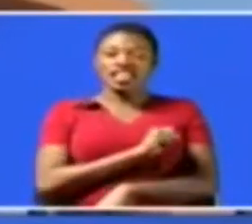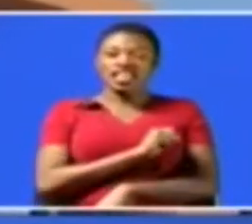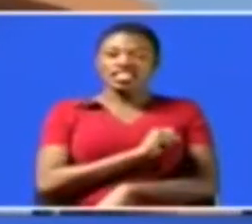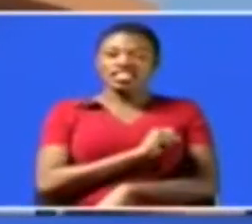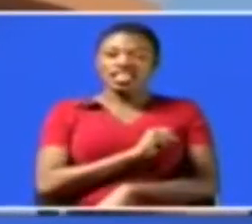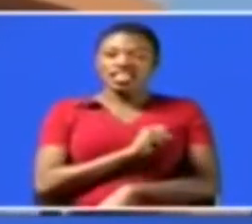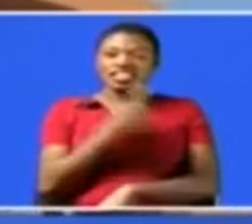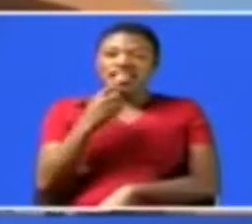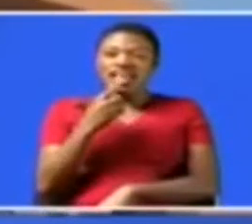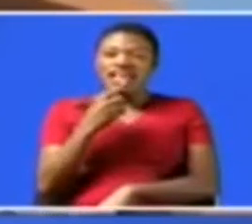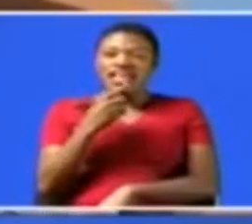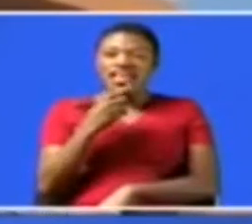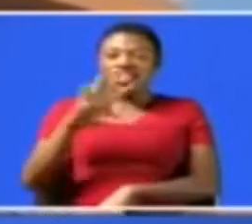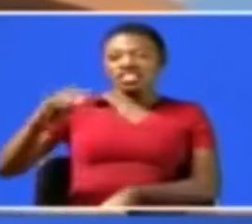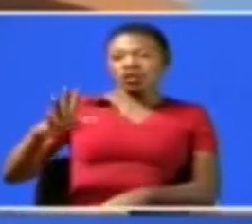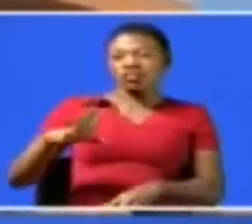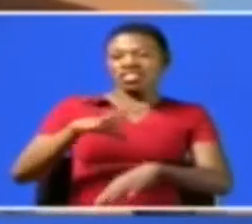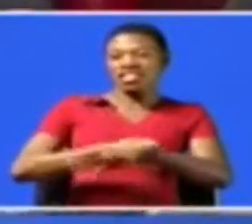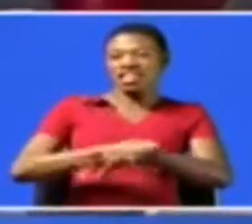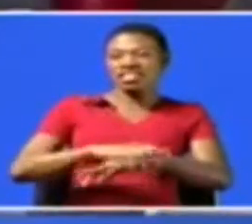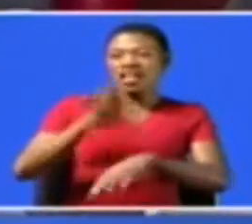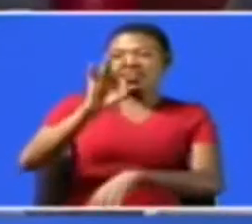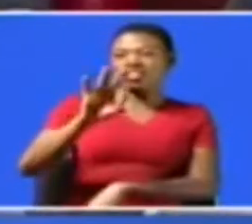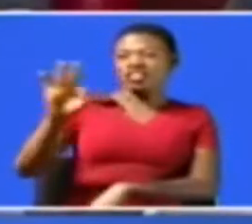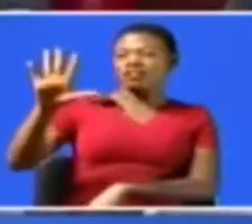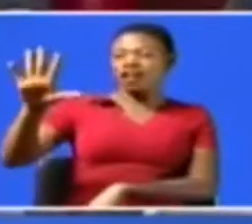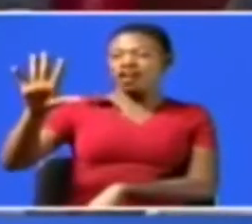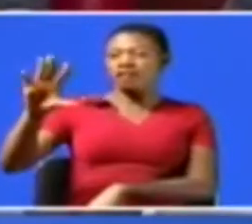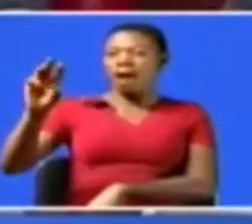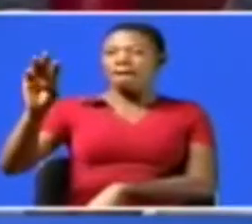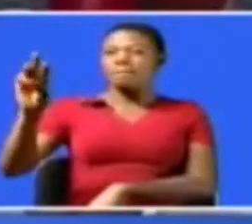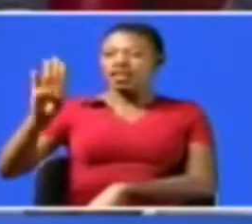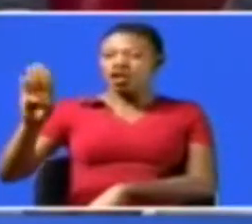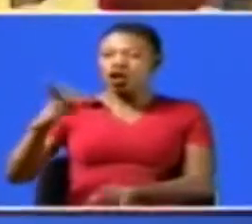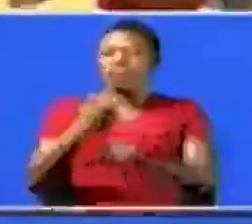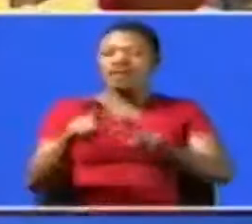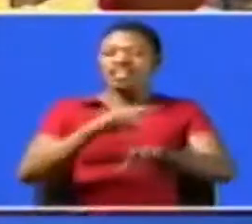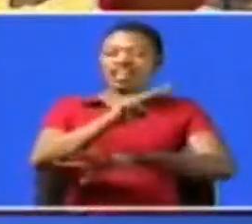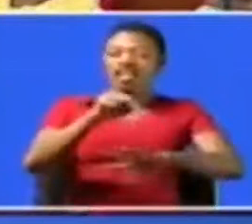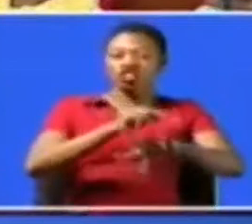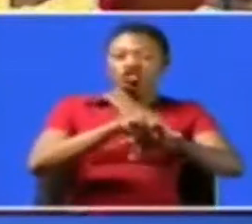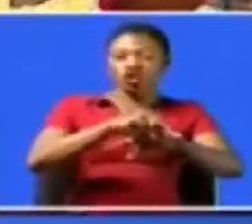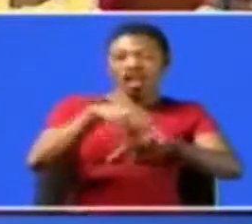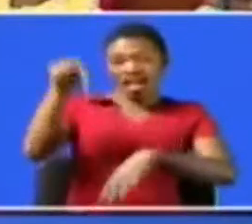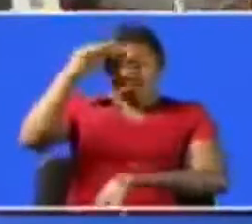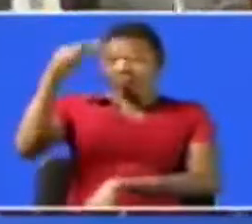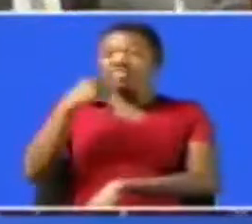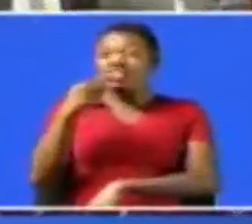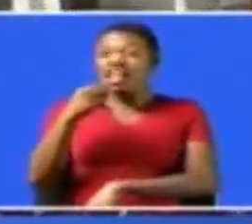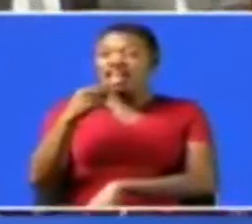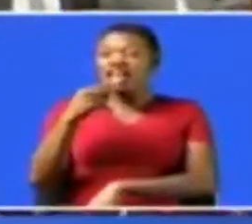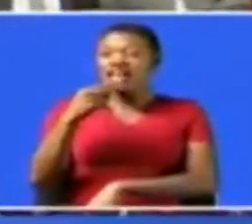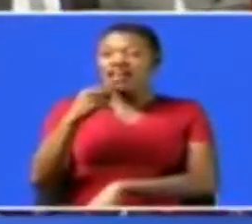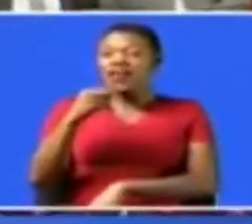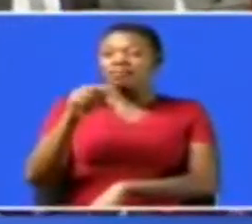inapendekeza magatuzi yapewe bilioni 335 huku bunge la kitaifa likipendekeza bilioni